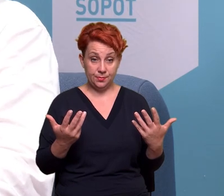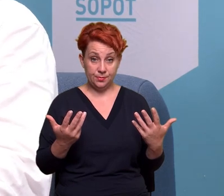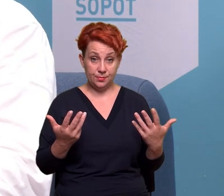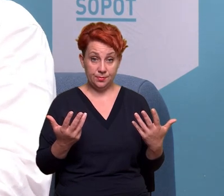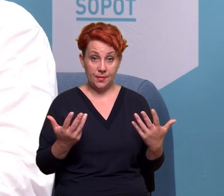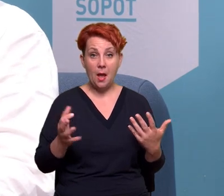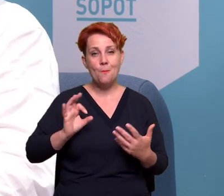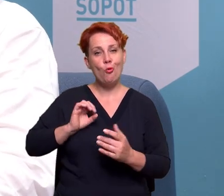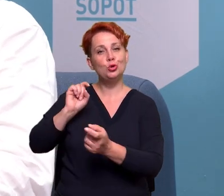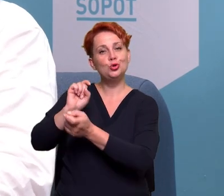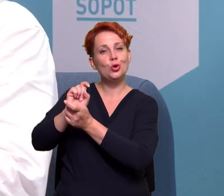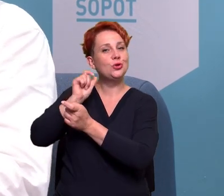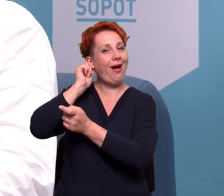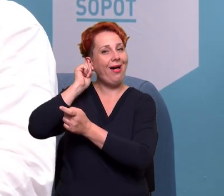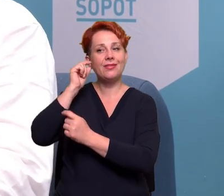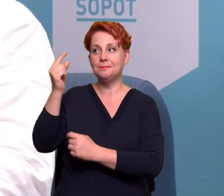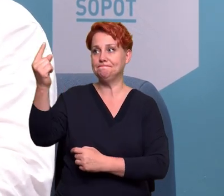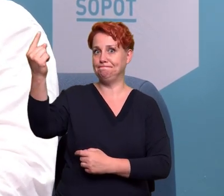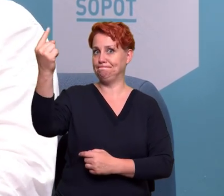przyszła do mnie sąsiadka i przyniosła mi